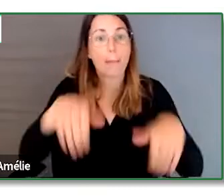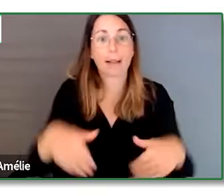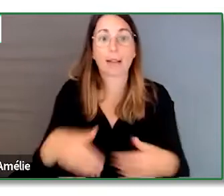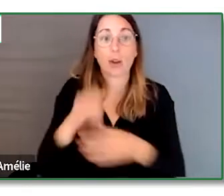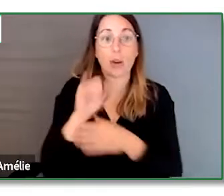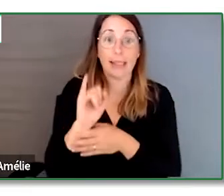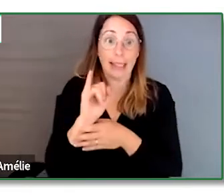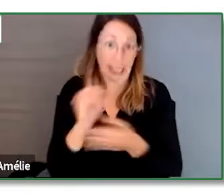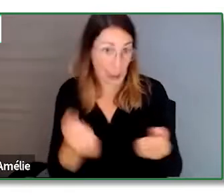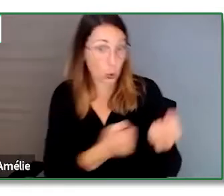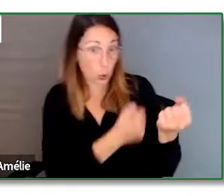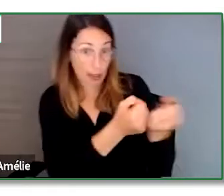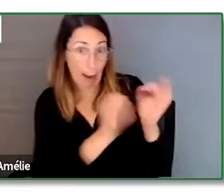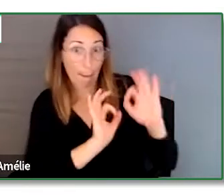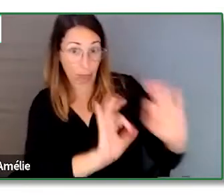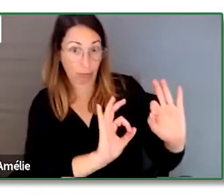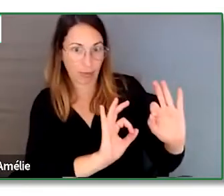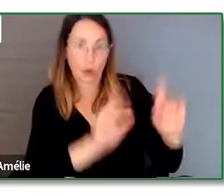encourage sa protection.